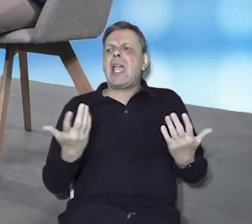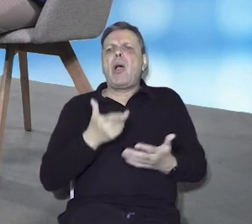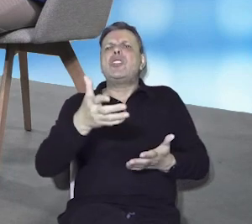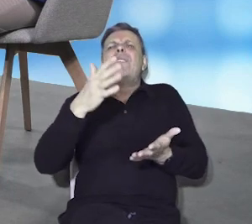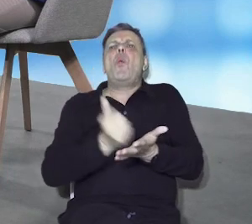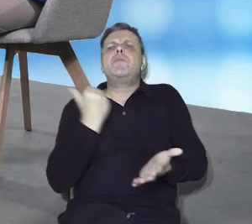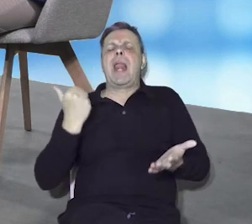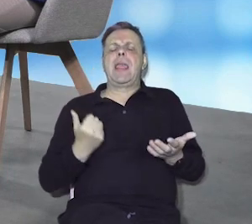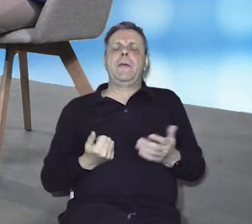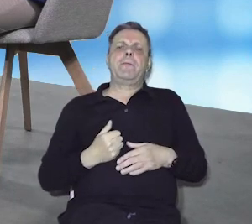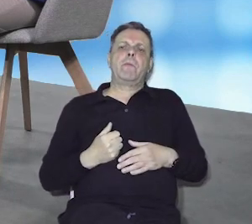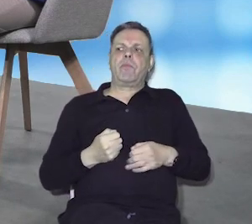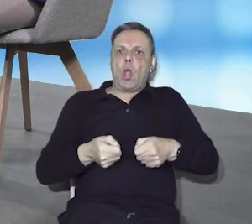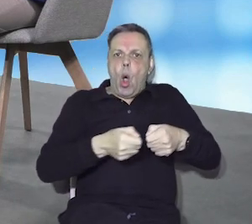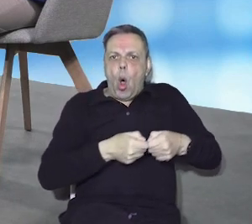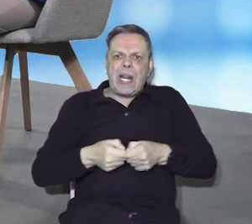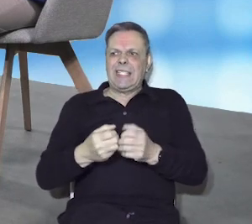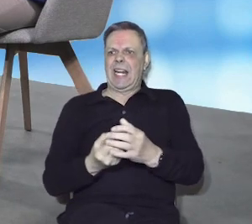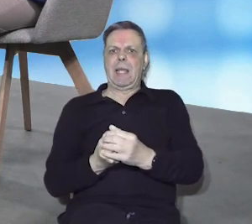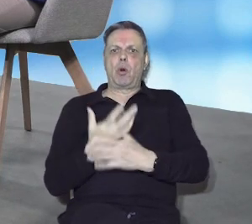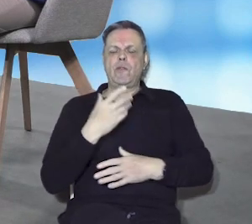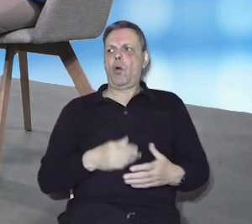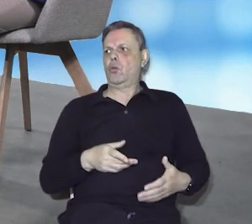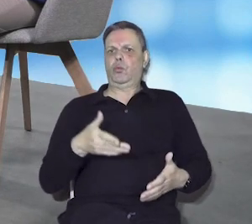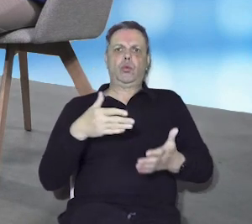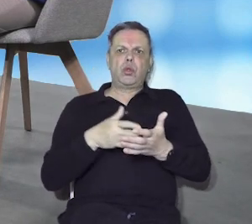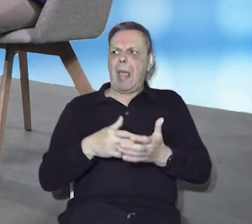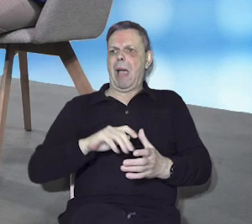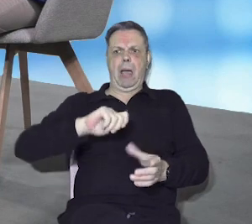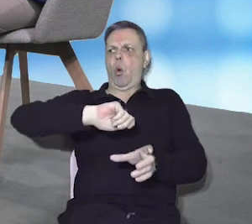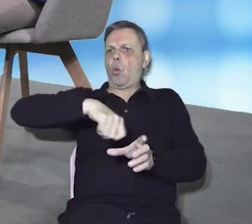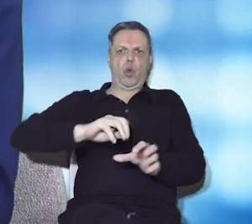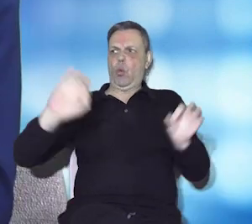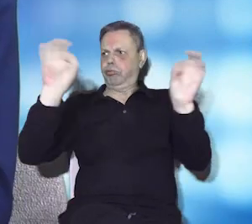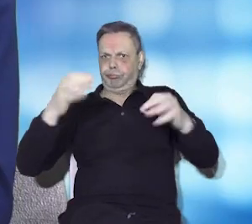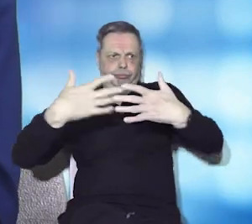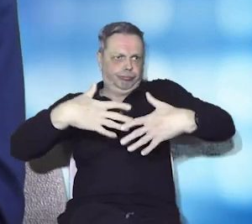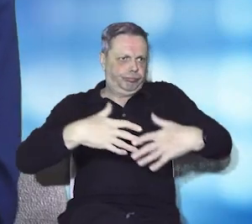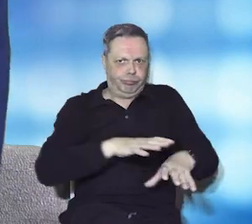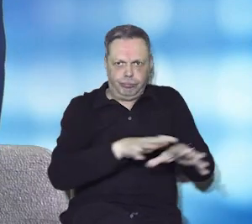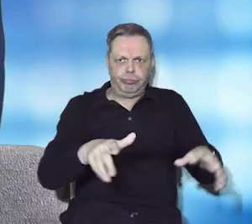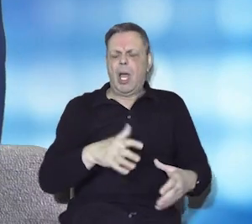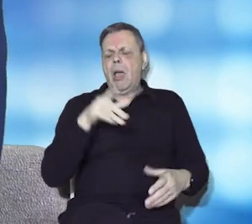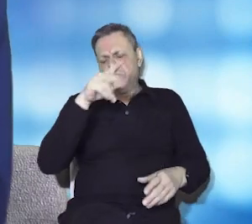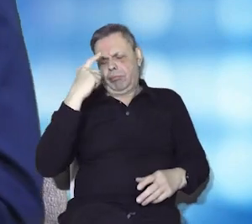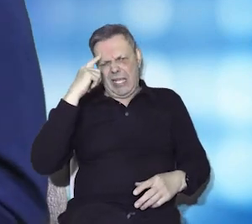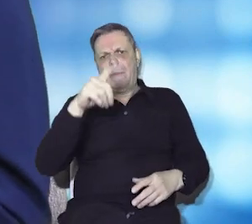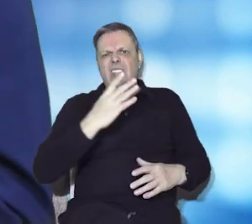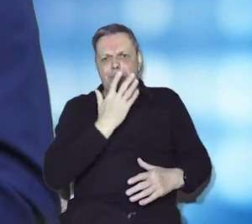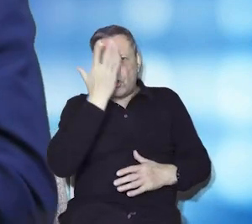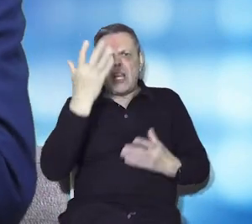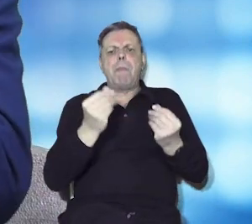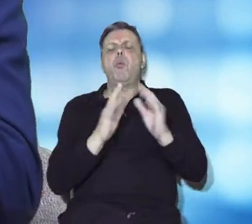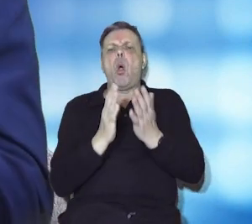uspjeli organizirati proizvodnju? Treba opremiti tu kuhinju. Naravno, okay. Pročitali ste puno knjiga, savjetovali ste